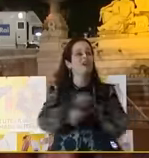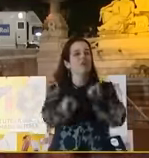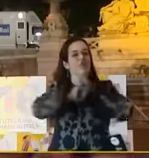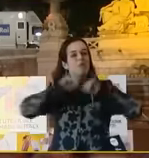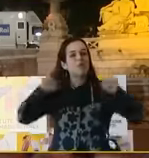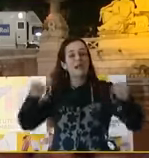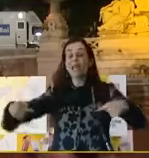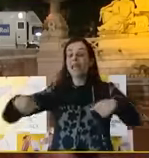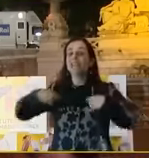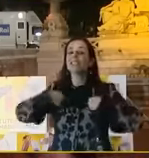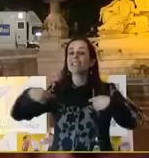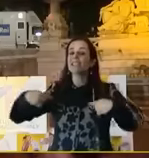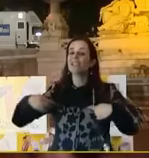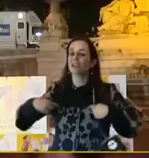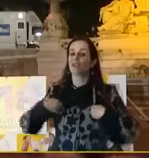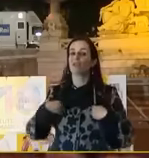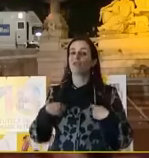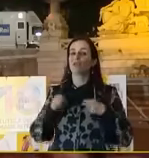Io ci sono dovuto andare,